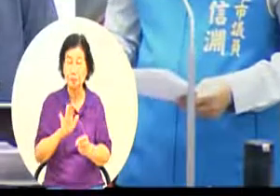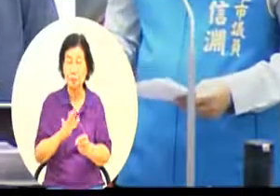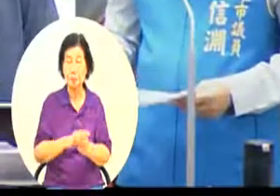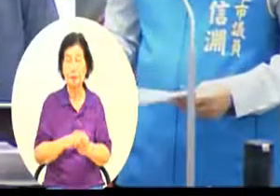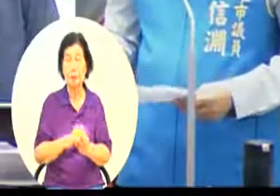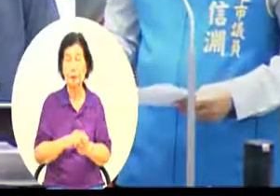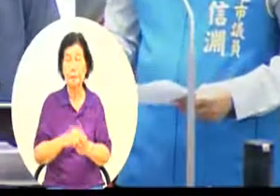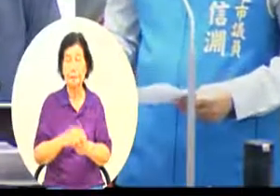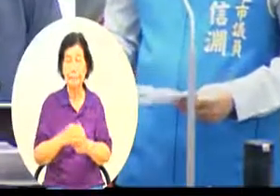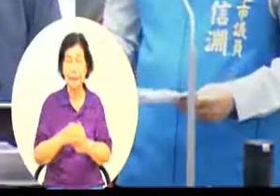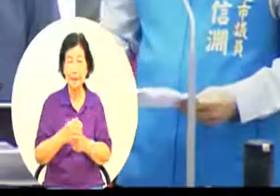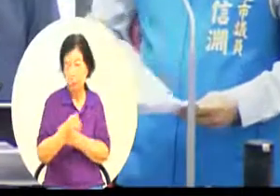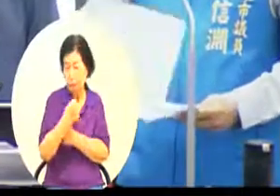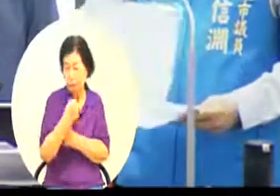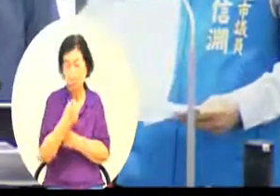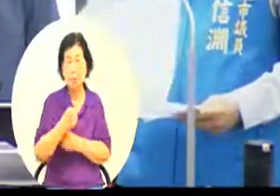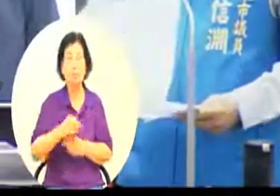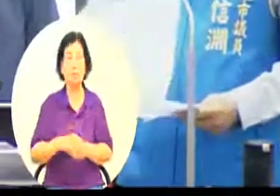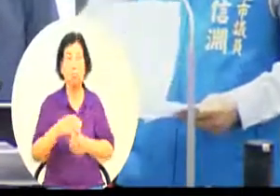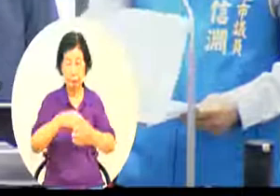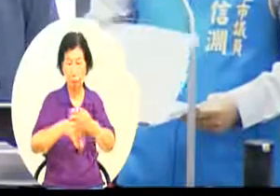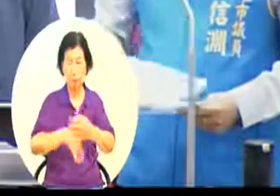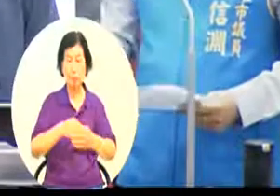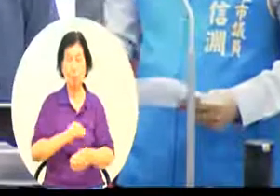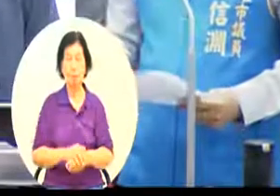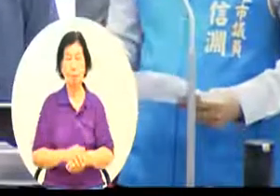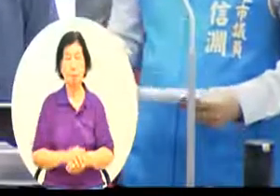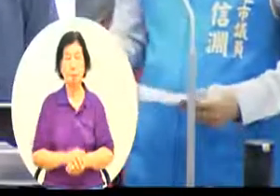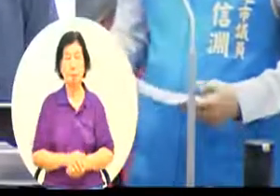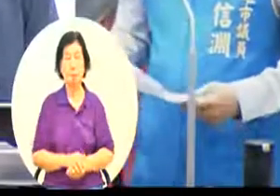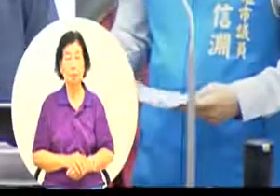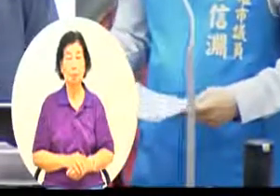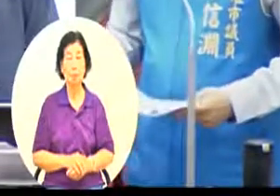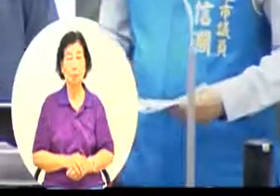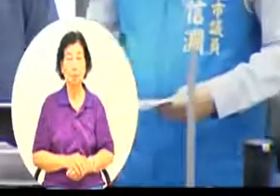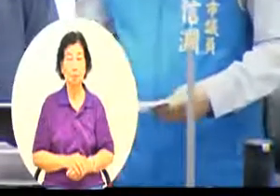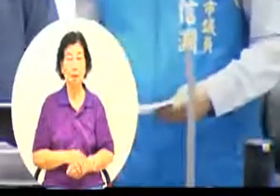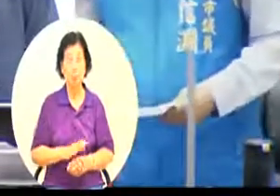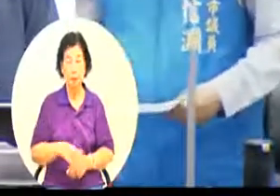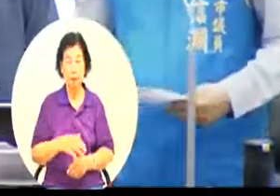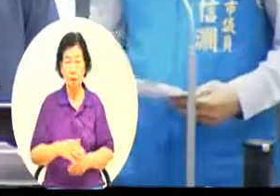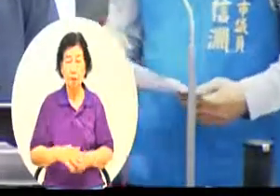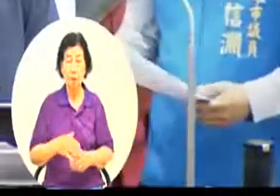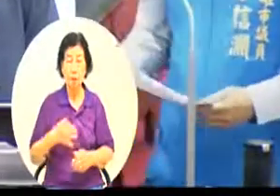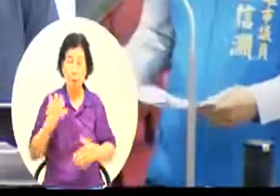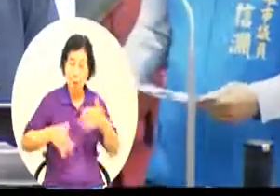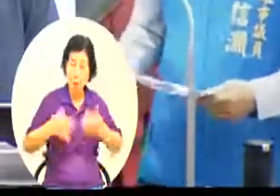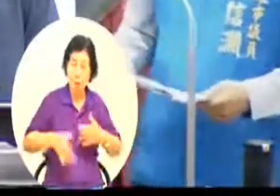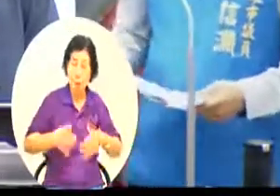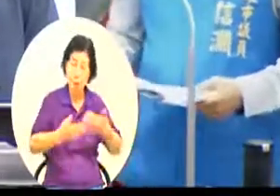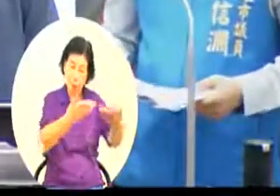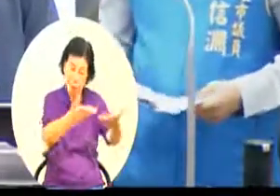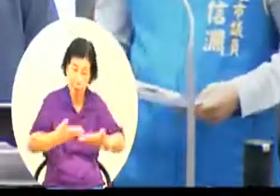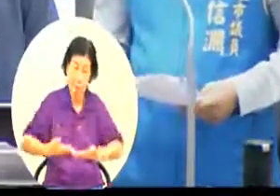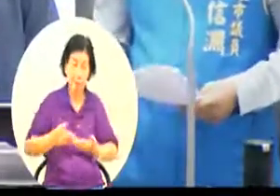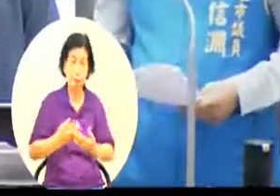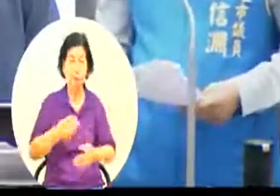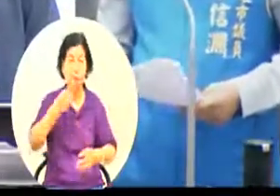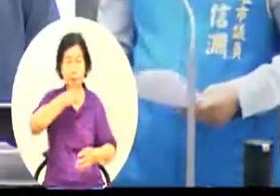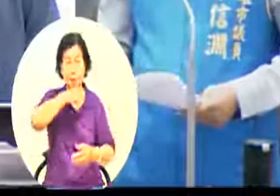够回答的就是说，我们非常欢迎台积电到高雄来投